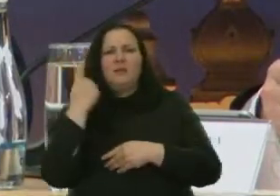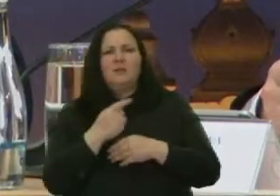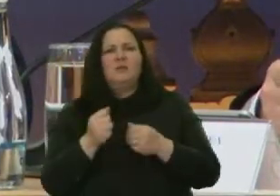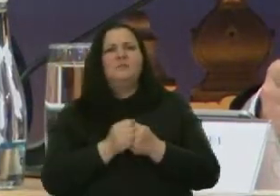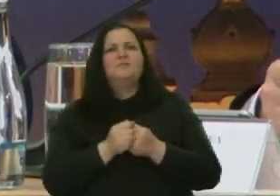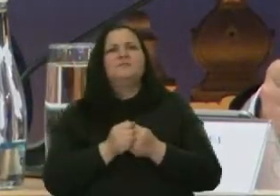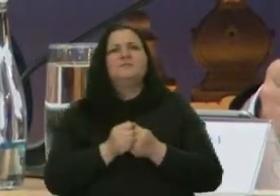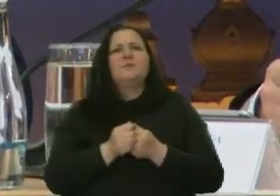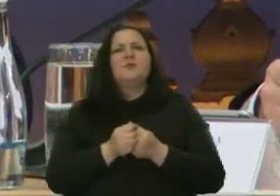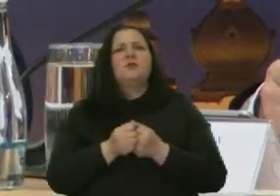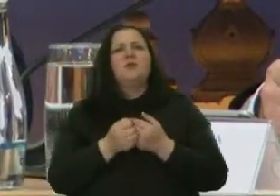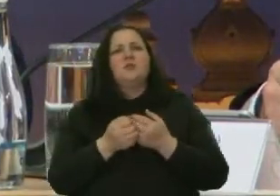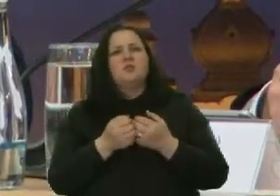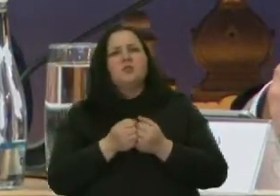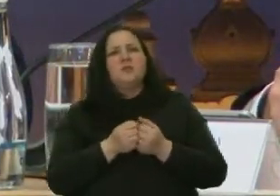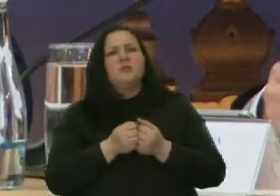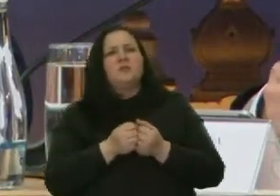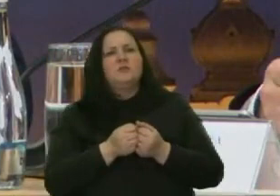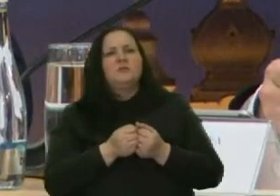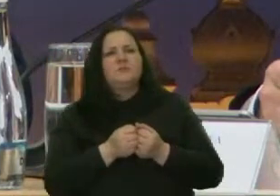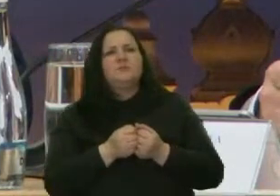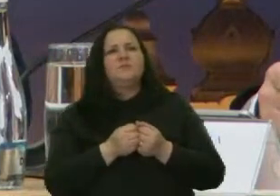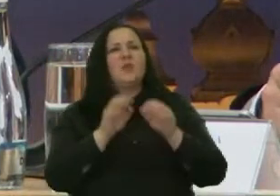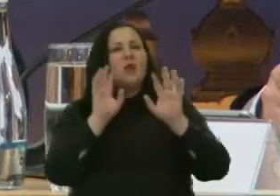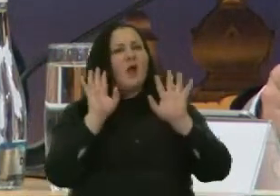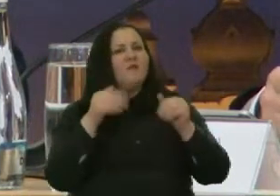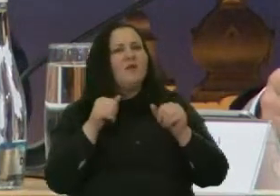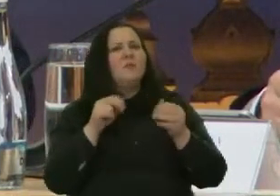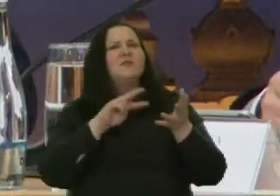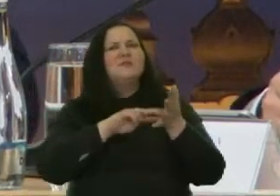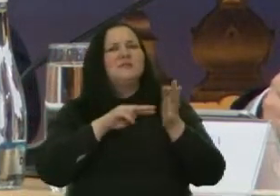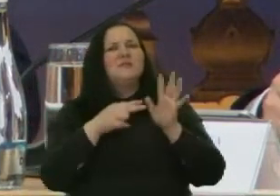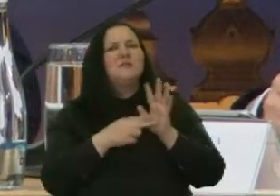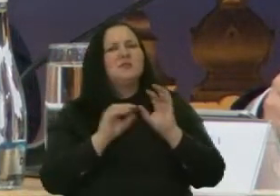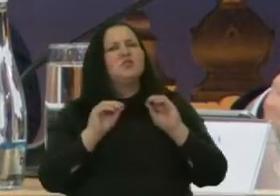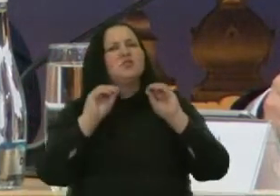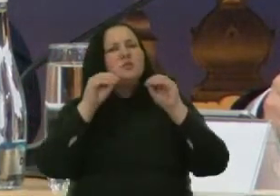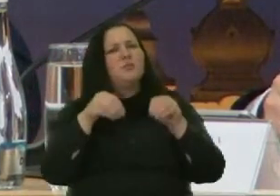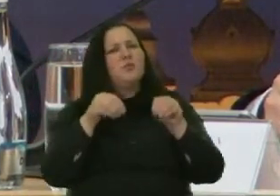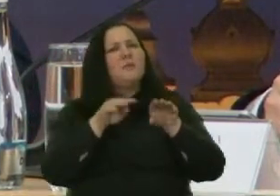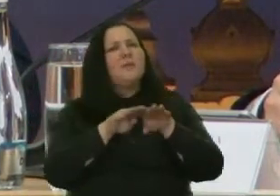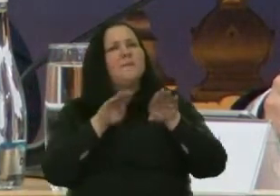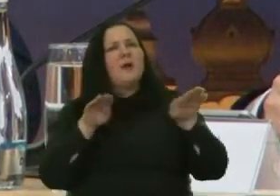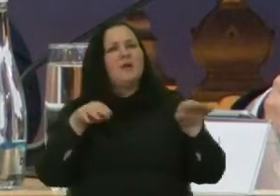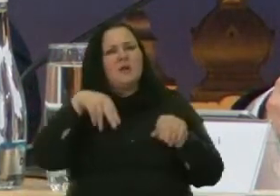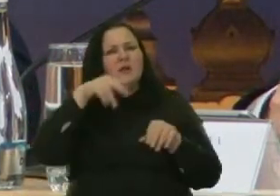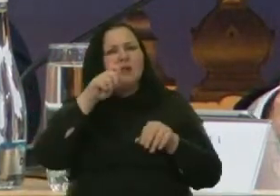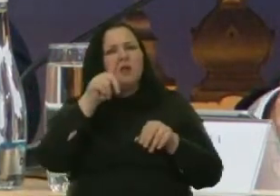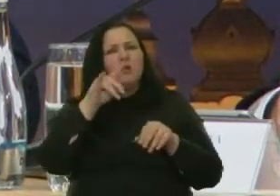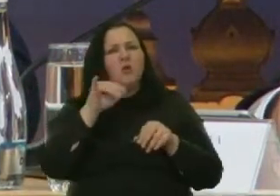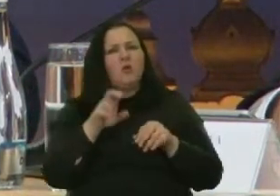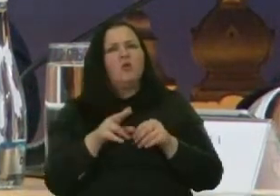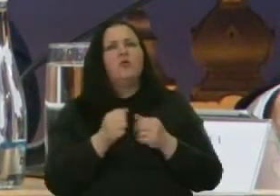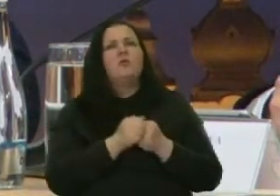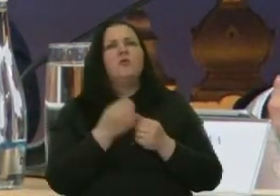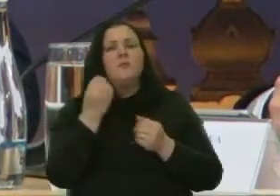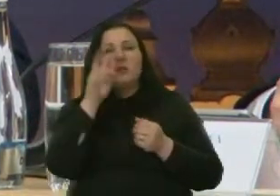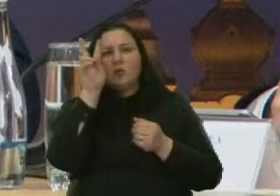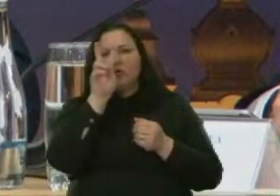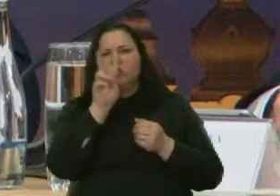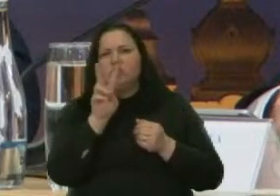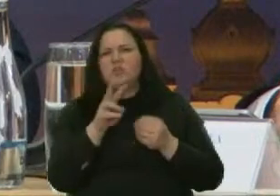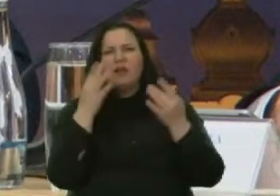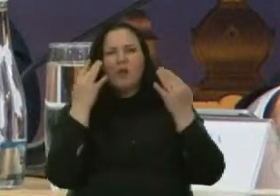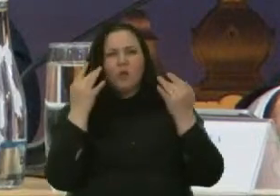așa pe care Noi o facem în continuare avem deja acest sistem și mai punem și la parkingul negi în acest an pentru citirea numărului